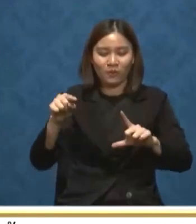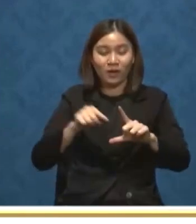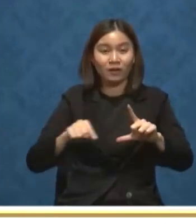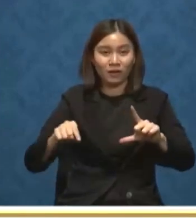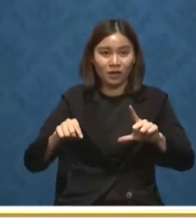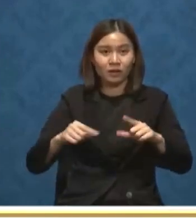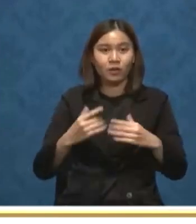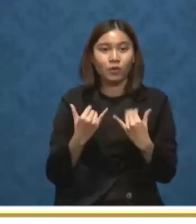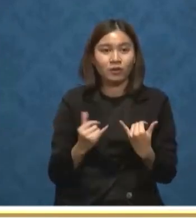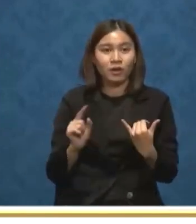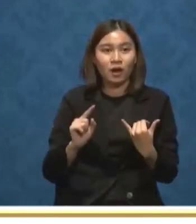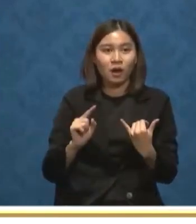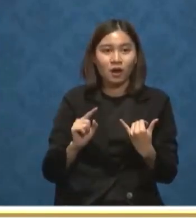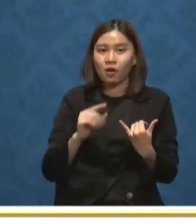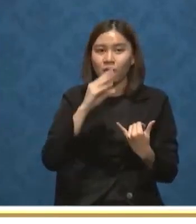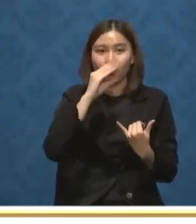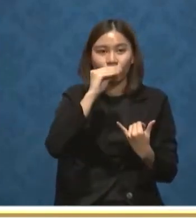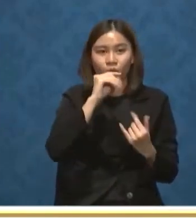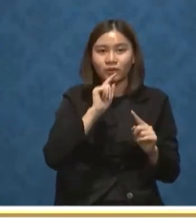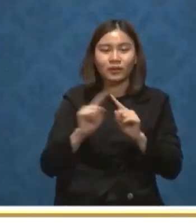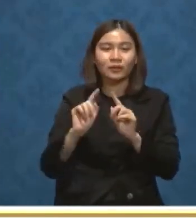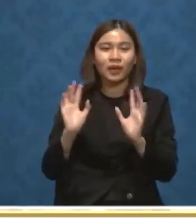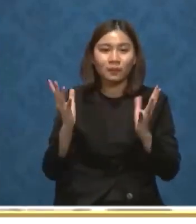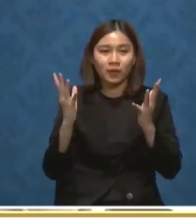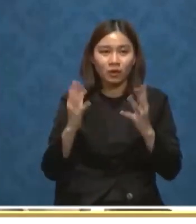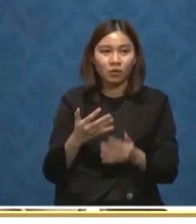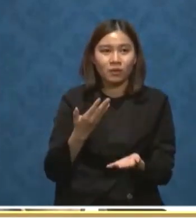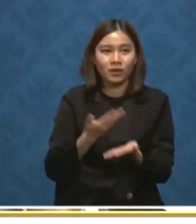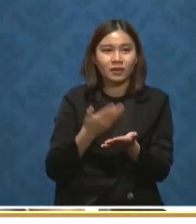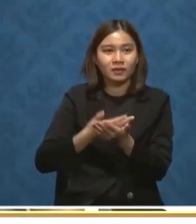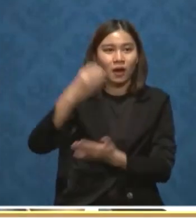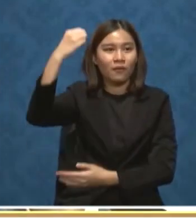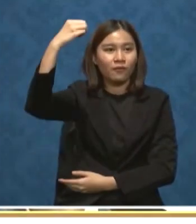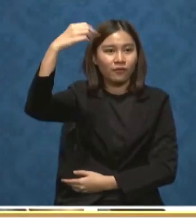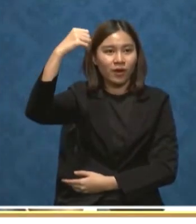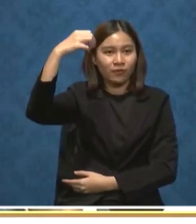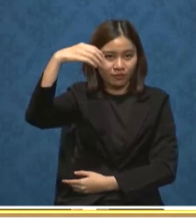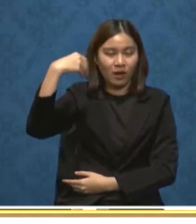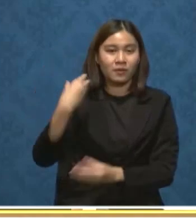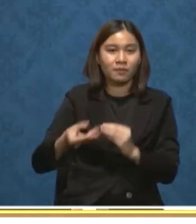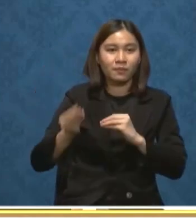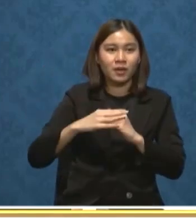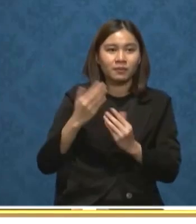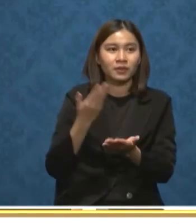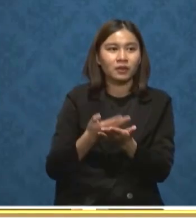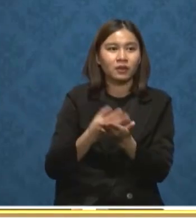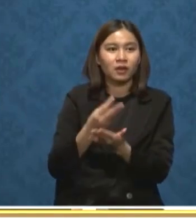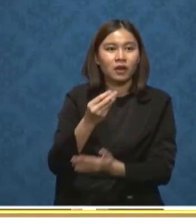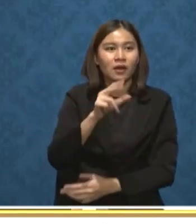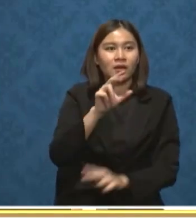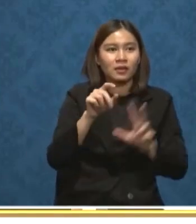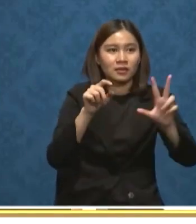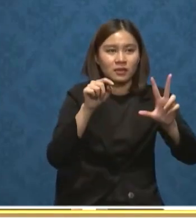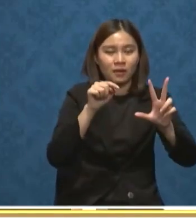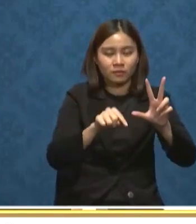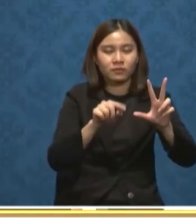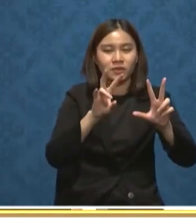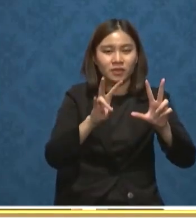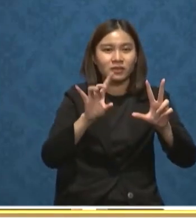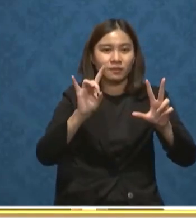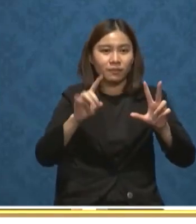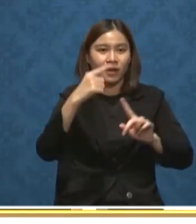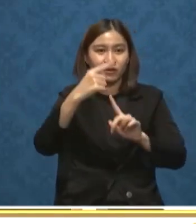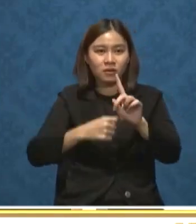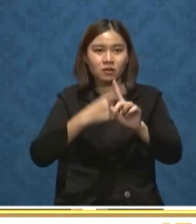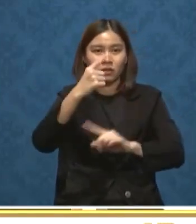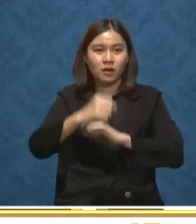ผมคิดวไม่ตพดพร่ำทำเพลงนะครับเพราะว่า ข้าวไฟที่ขึ้นมาจากหน่วยละ3.78 สตางเมื่อเดอนมก